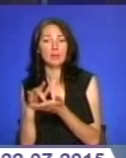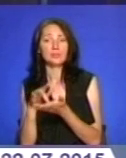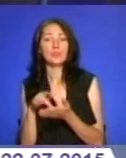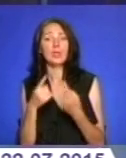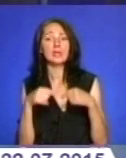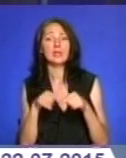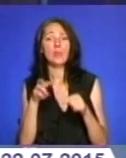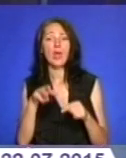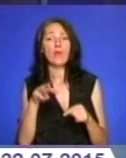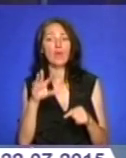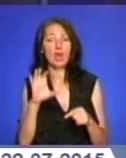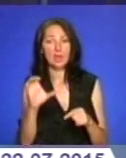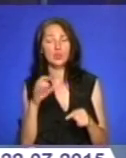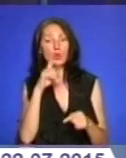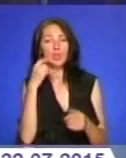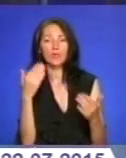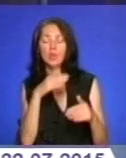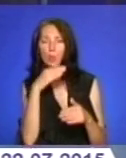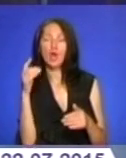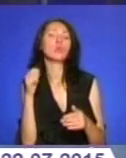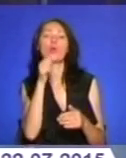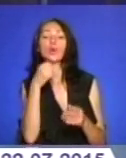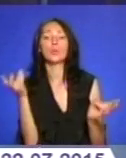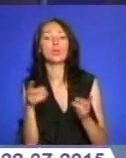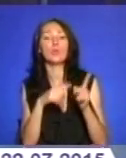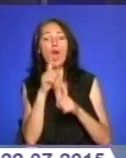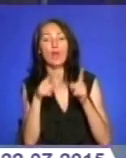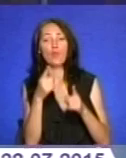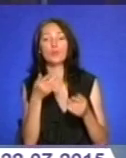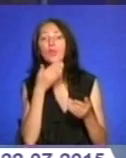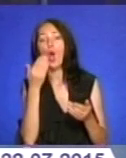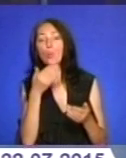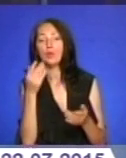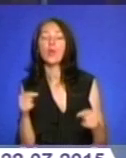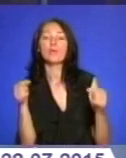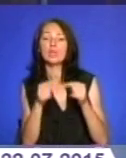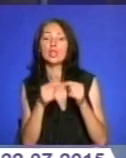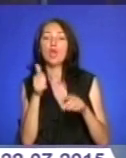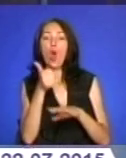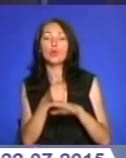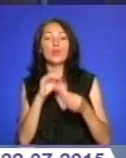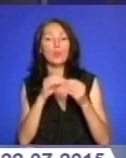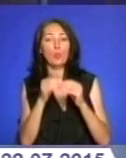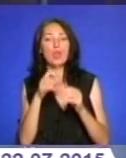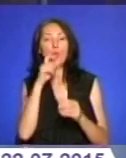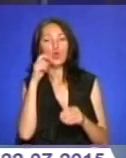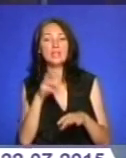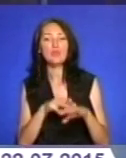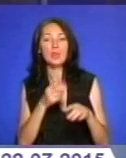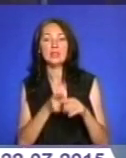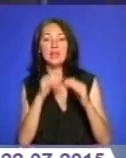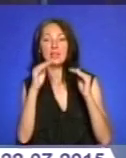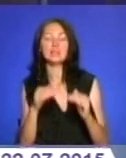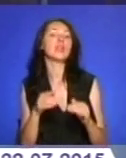Система МВС України вже багато років потребує реформ. Нещодавні опитування визначили основні проблеми української міліції. Це низький